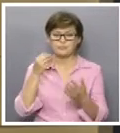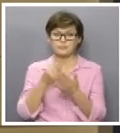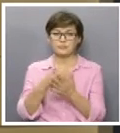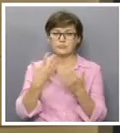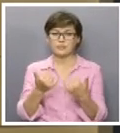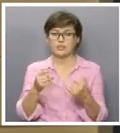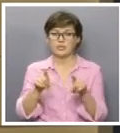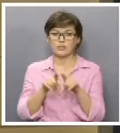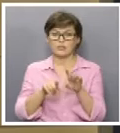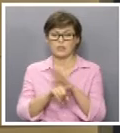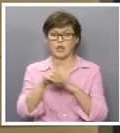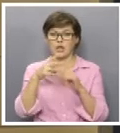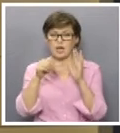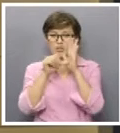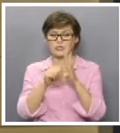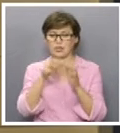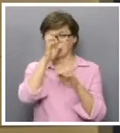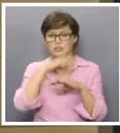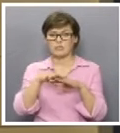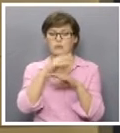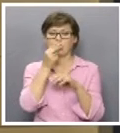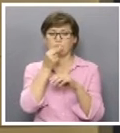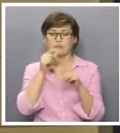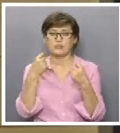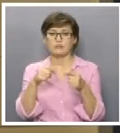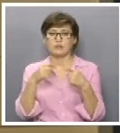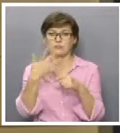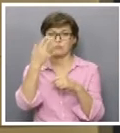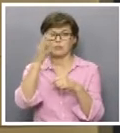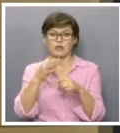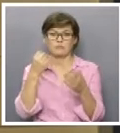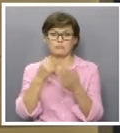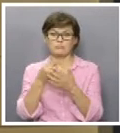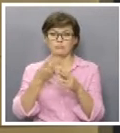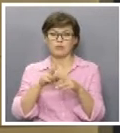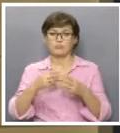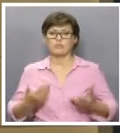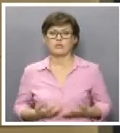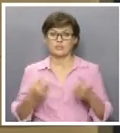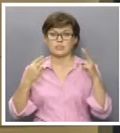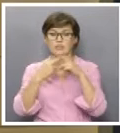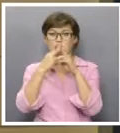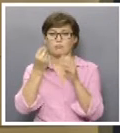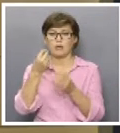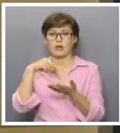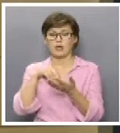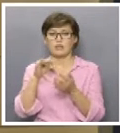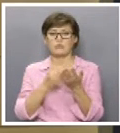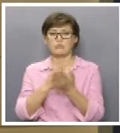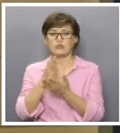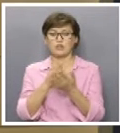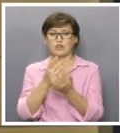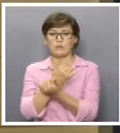да алқымнан алды. Алғашқы 6 айда елімізде азық-түлік тауарлары 5%-ға қымбаттады. Тұрмыстық техника бағасы мен ақылы қызметтер